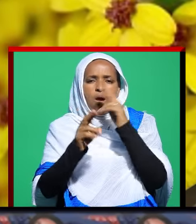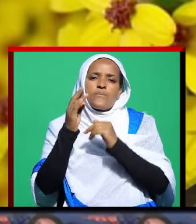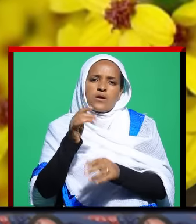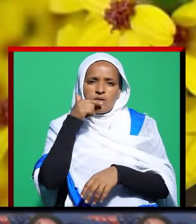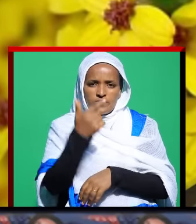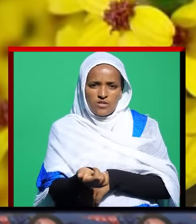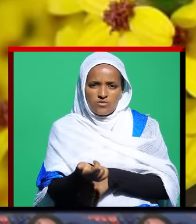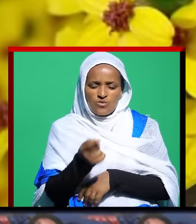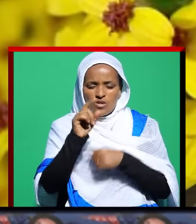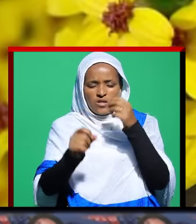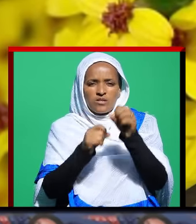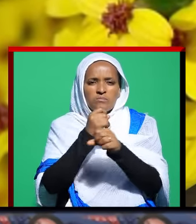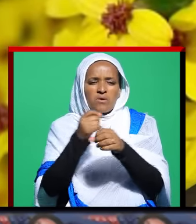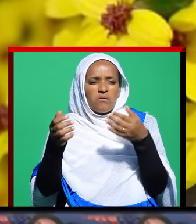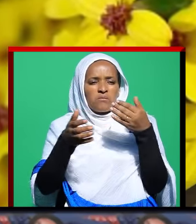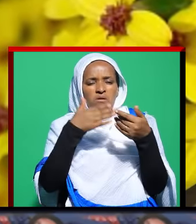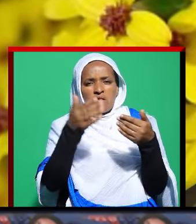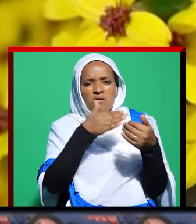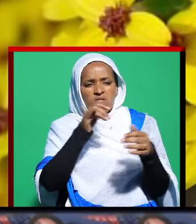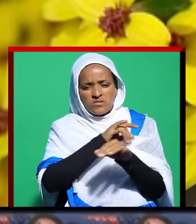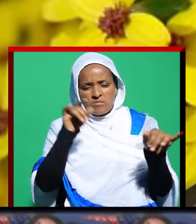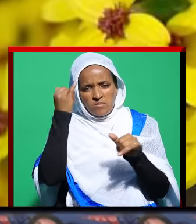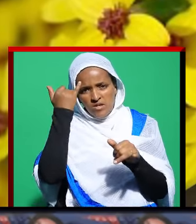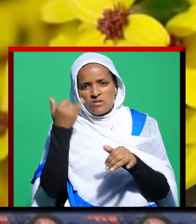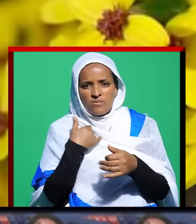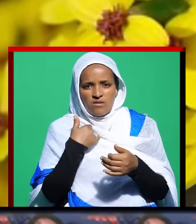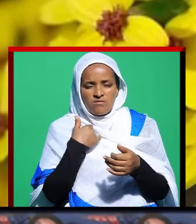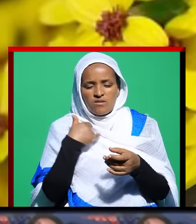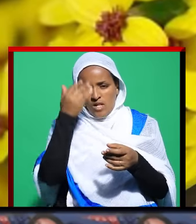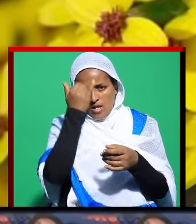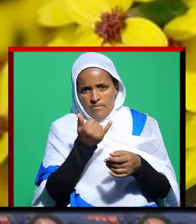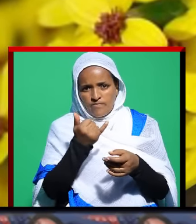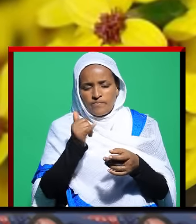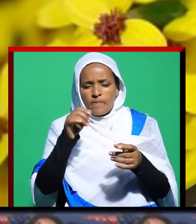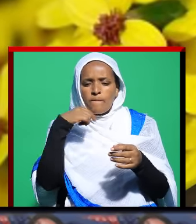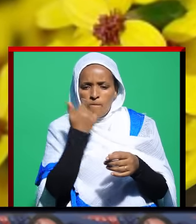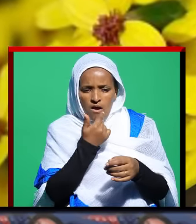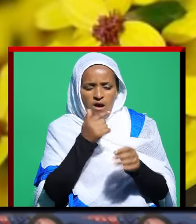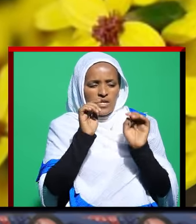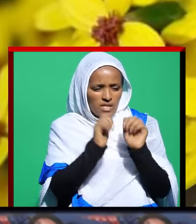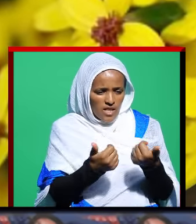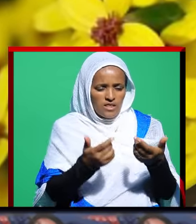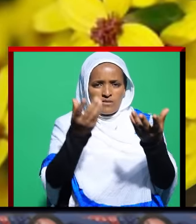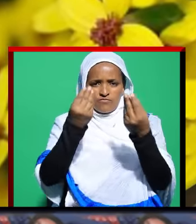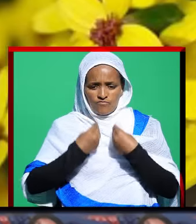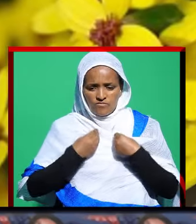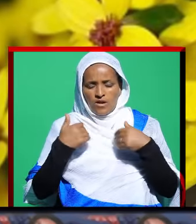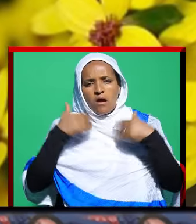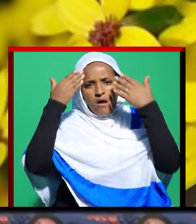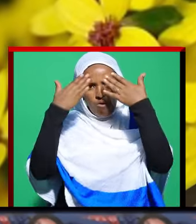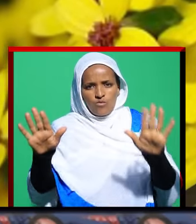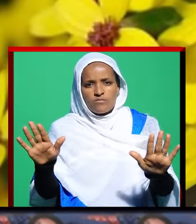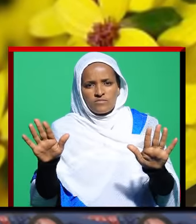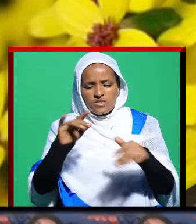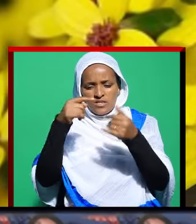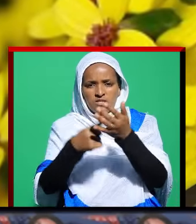የምንላቸው ናቸው። እድሜ የሚያባክኑ ሰዎች አሉ። ምን አይነት ሰዎች ናቸው እነዚህ? ለምን፣ ከማን፣ እንዴት እንደተሰጣቸው